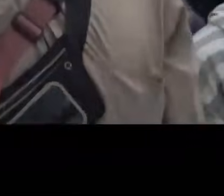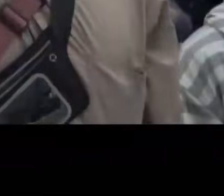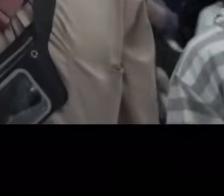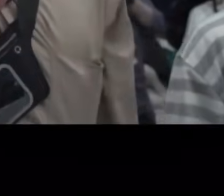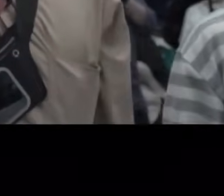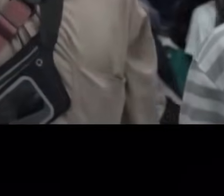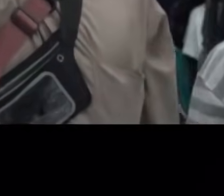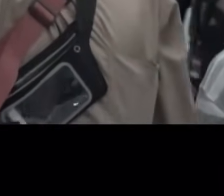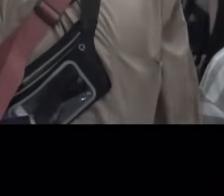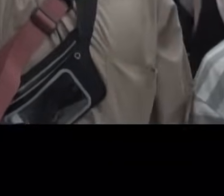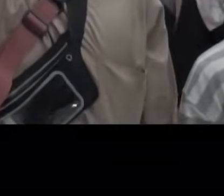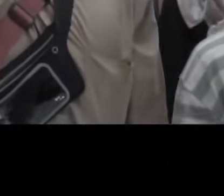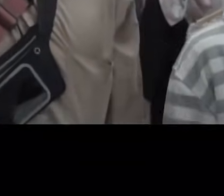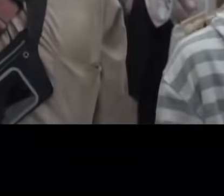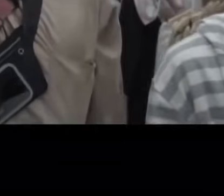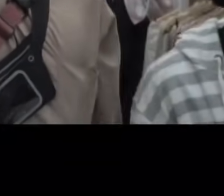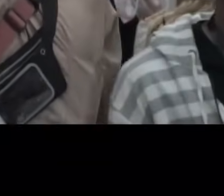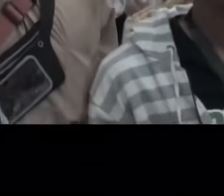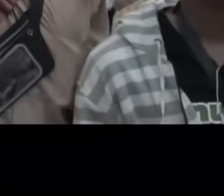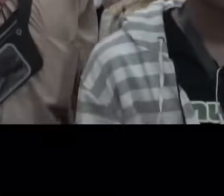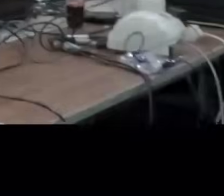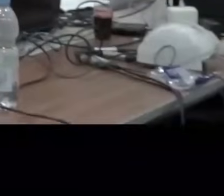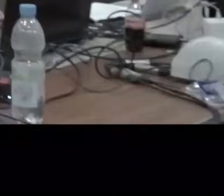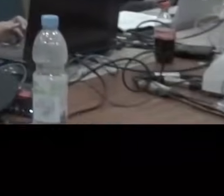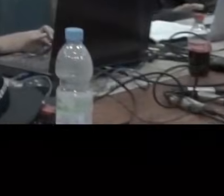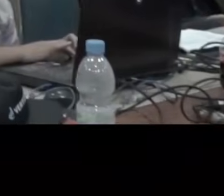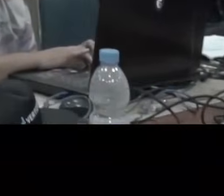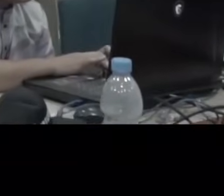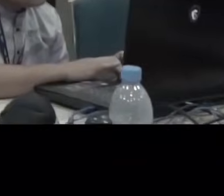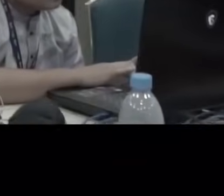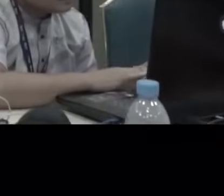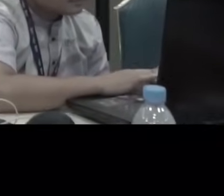Perhatian semuanya, untuk seluruh panel ada menuntut jalannya